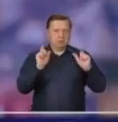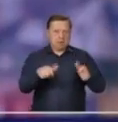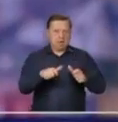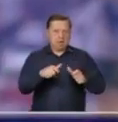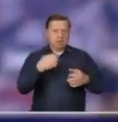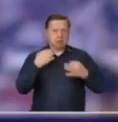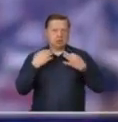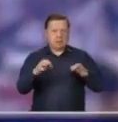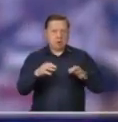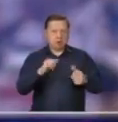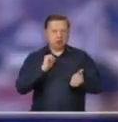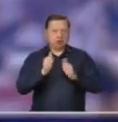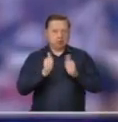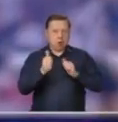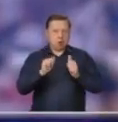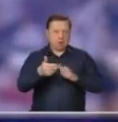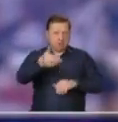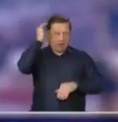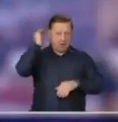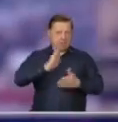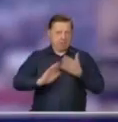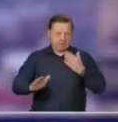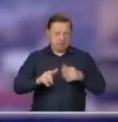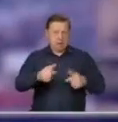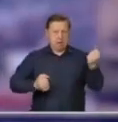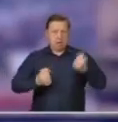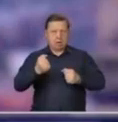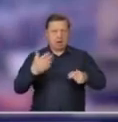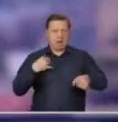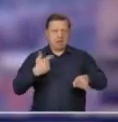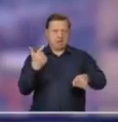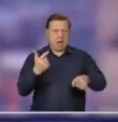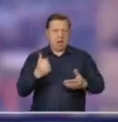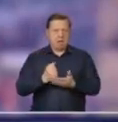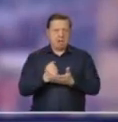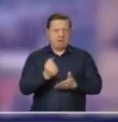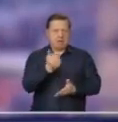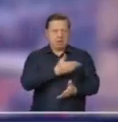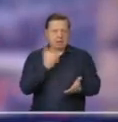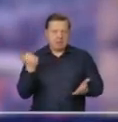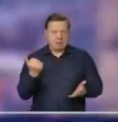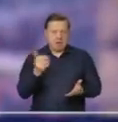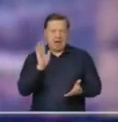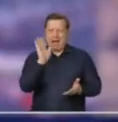kabriolet. Za jego kierownicą siedziała 2-latka. To, że nie miała prawa jazdy, to pikuś.